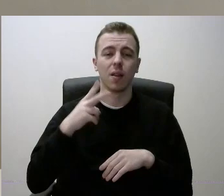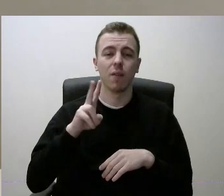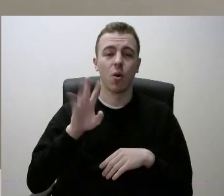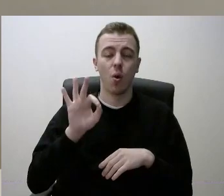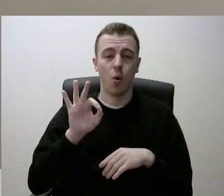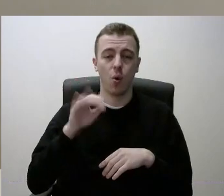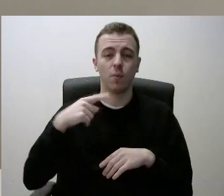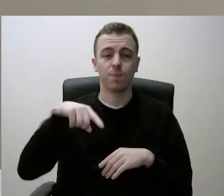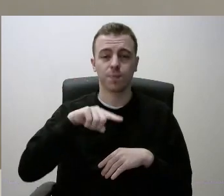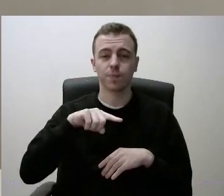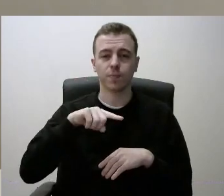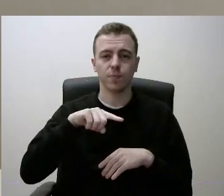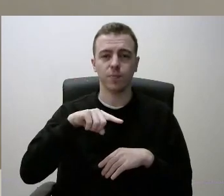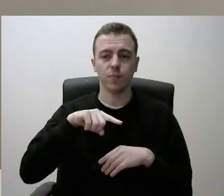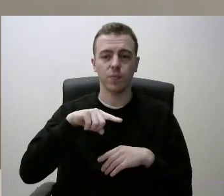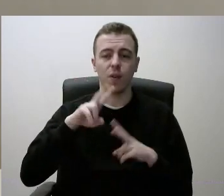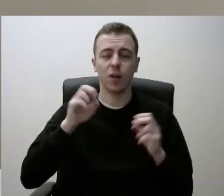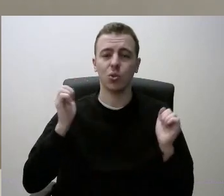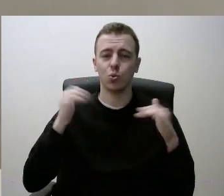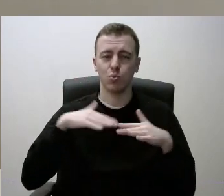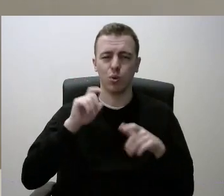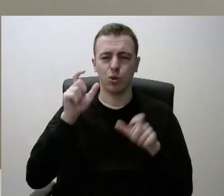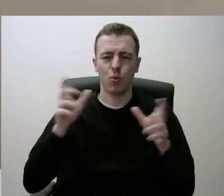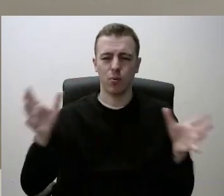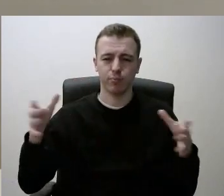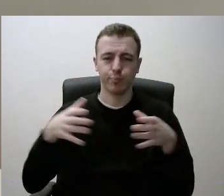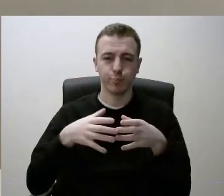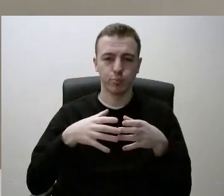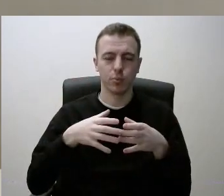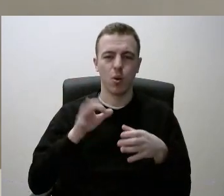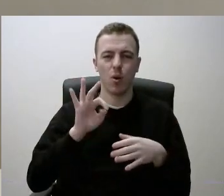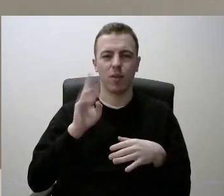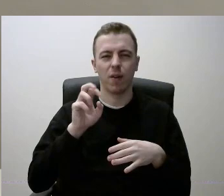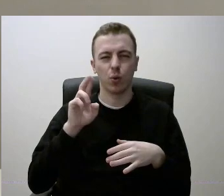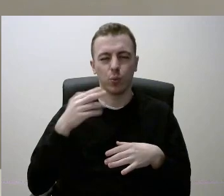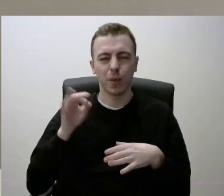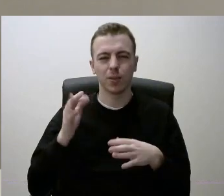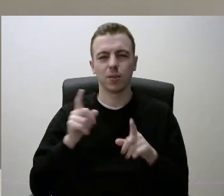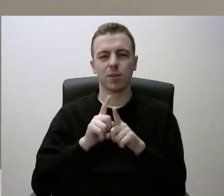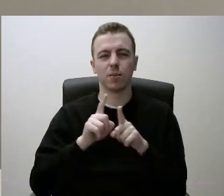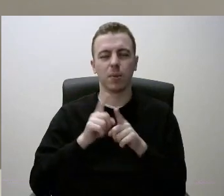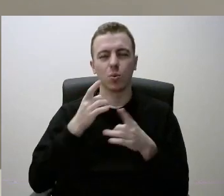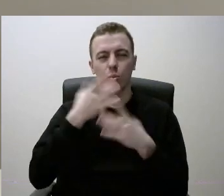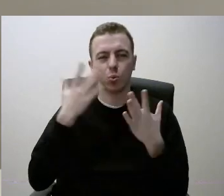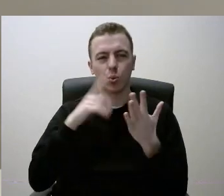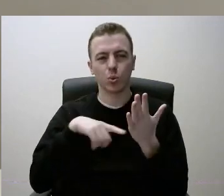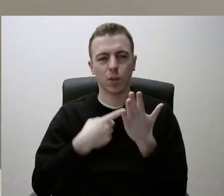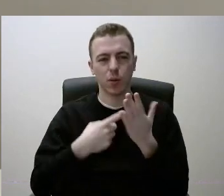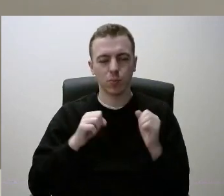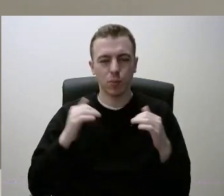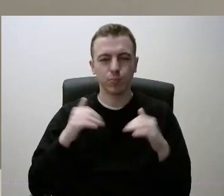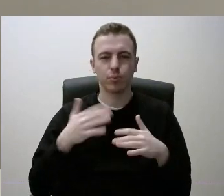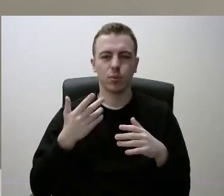organizacijos, apart to, kad suburia žmonės tvarumo klausimais, suburia žmonės kultūros klausimais, viešųjų